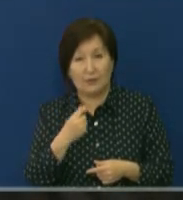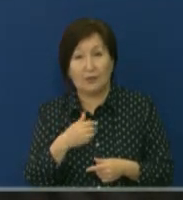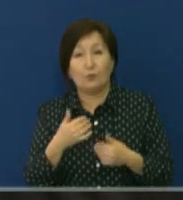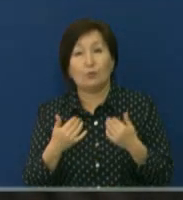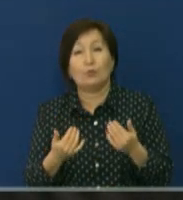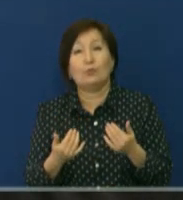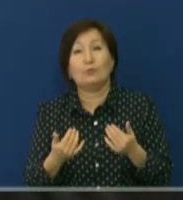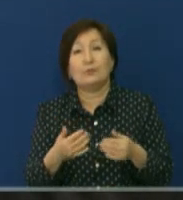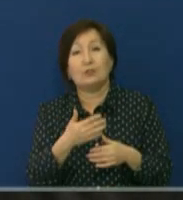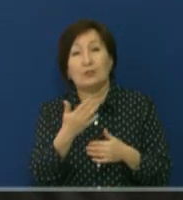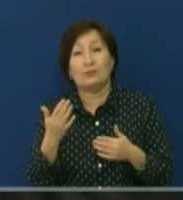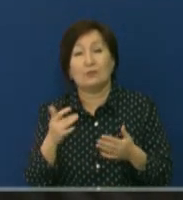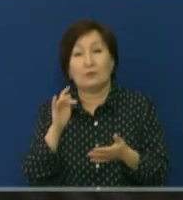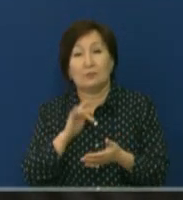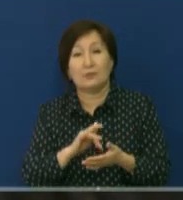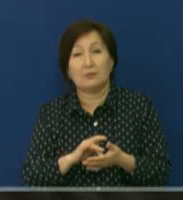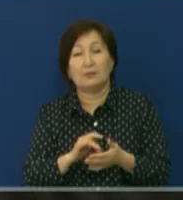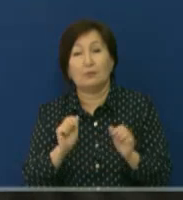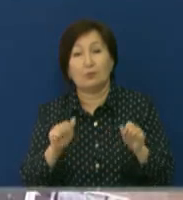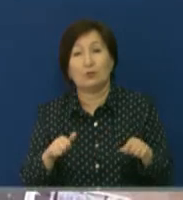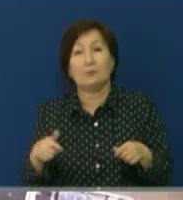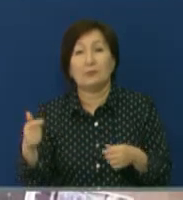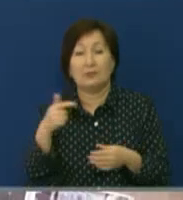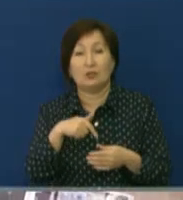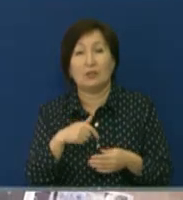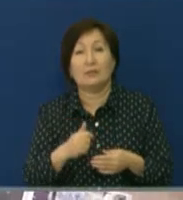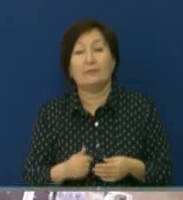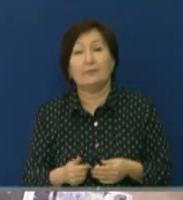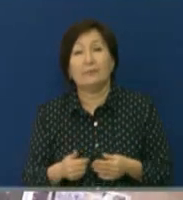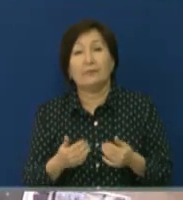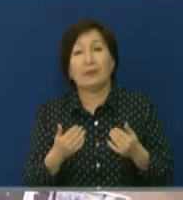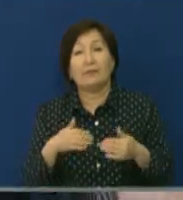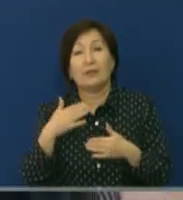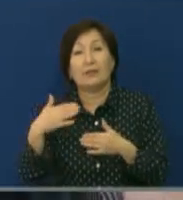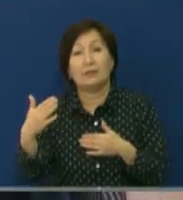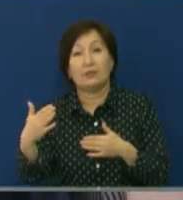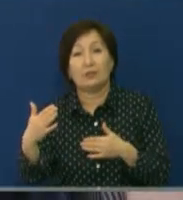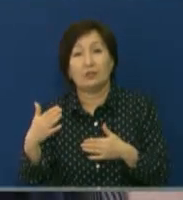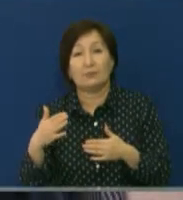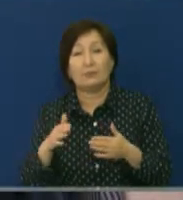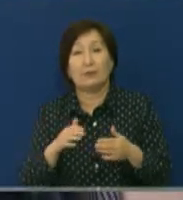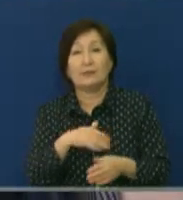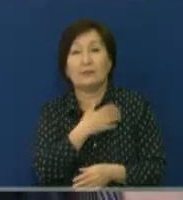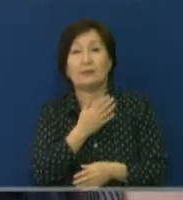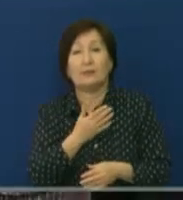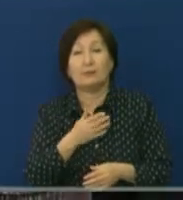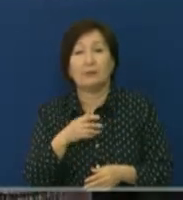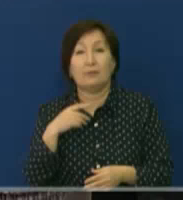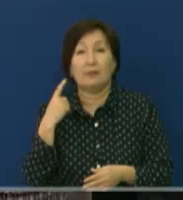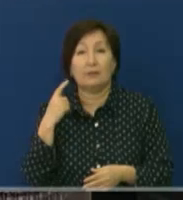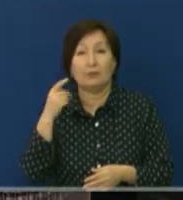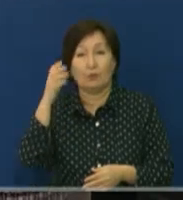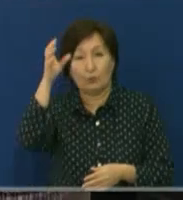код нашу национальную идентичность в дальнейшем усилиями молодых ученых аналогичные проекты будут реализованы